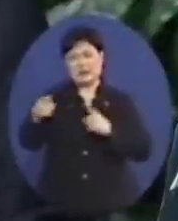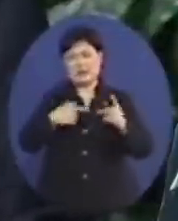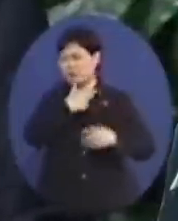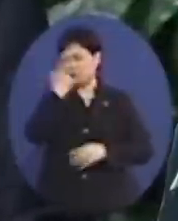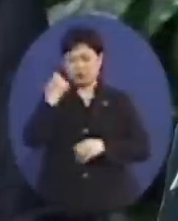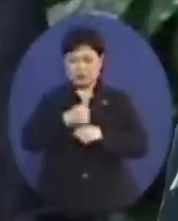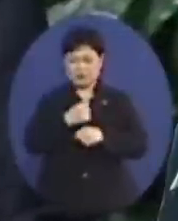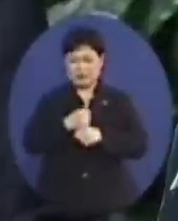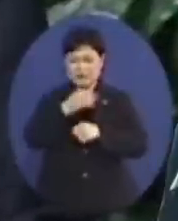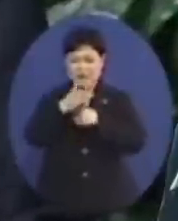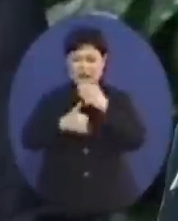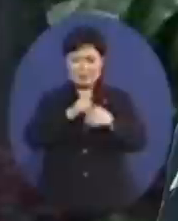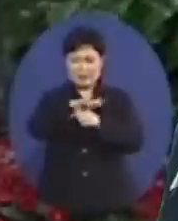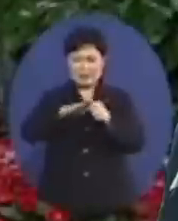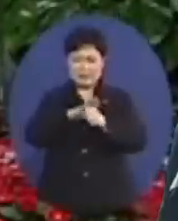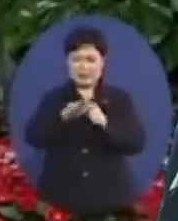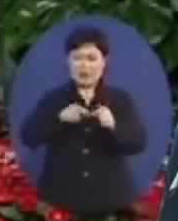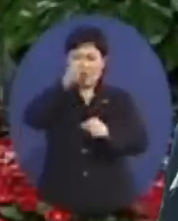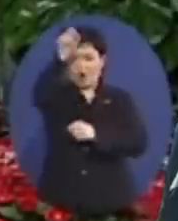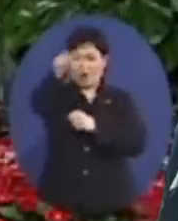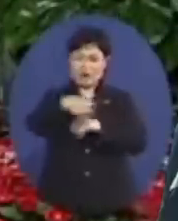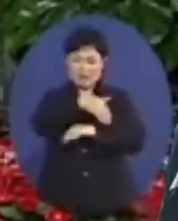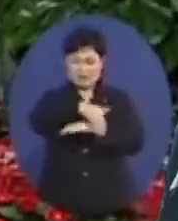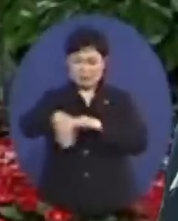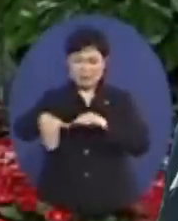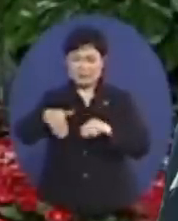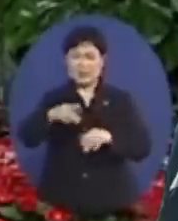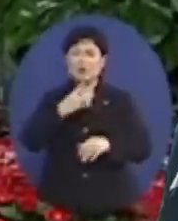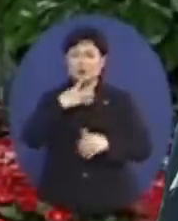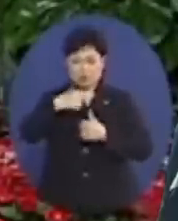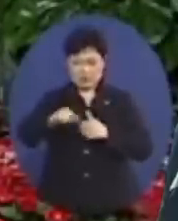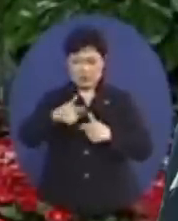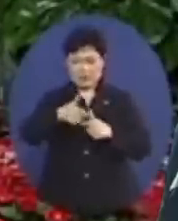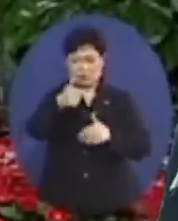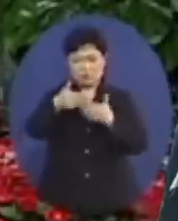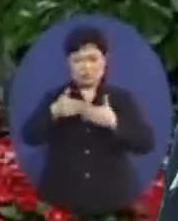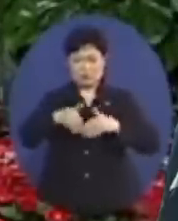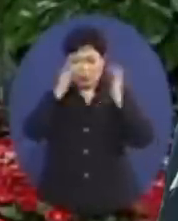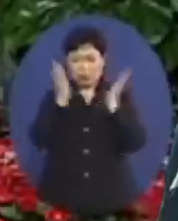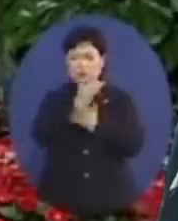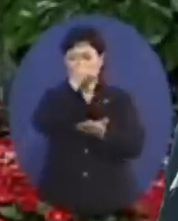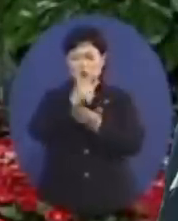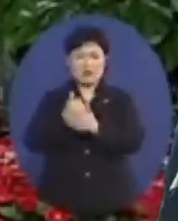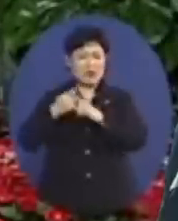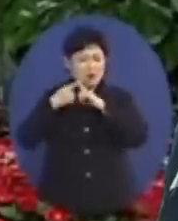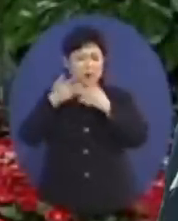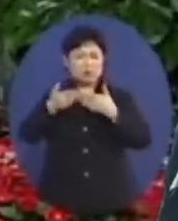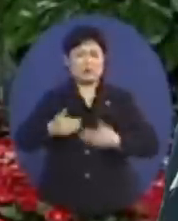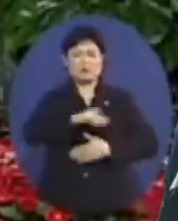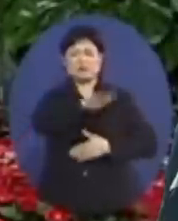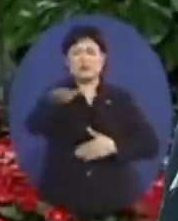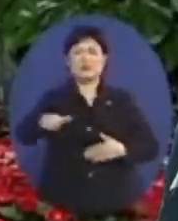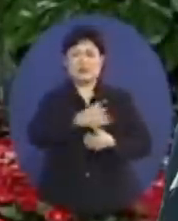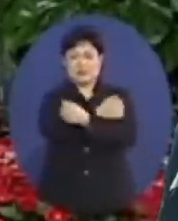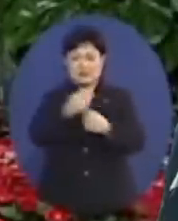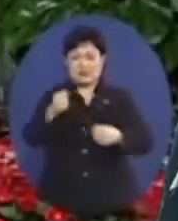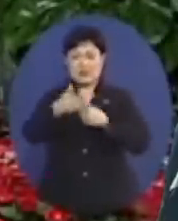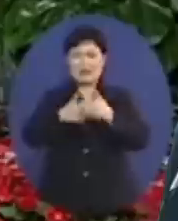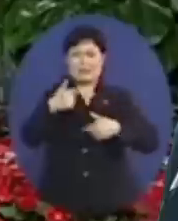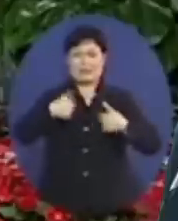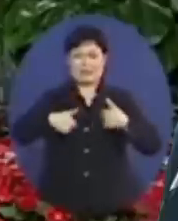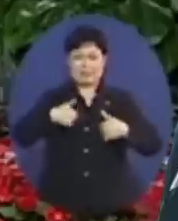하나님의 사랑은 영원한 섭리 안에서 독생자 예수님을 주셔서 우리의 모든 죄와 허물을 사하시고 우리를 통해 하나님이 기뻐하시는